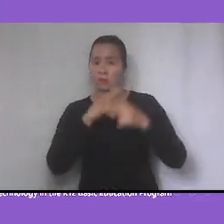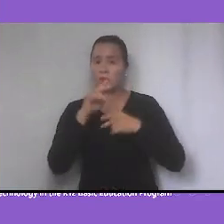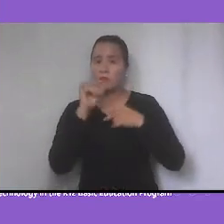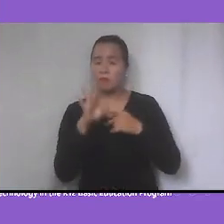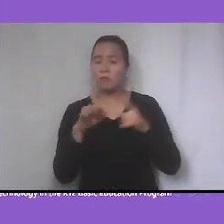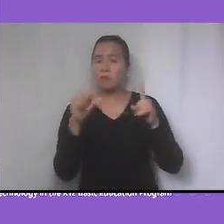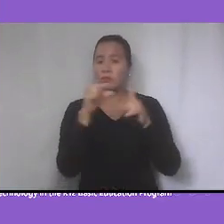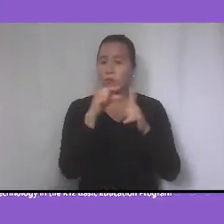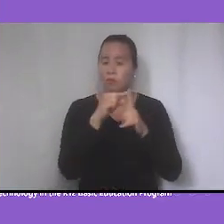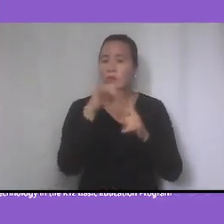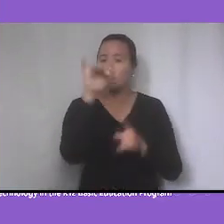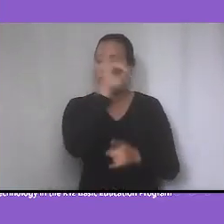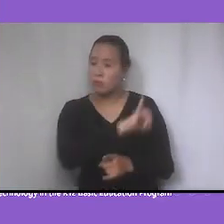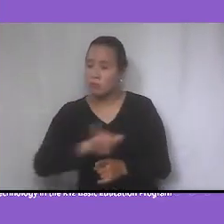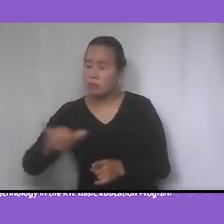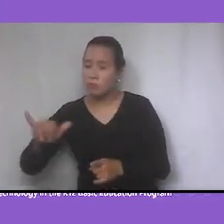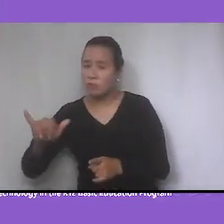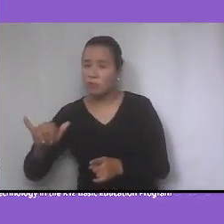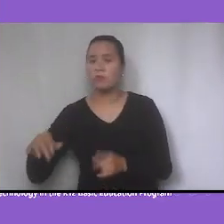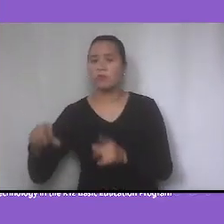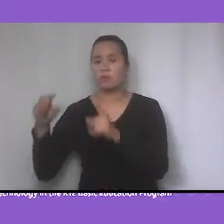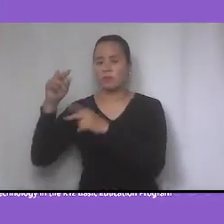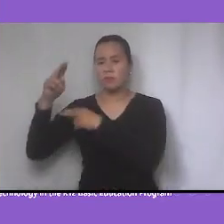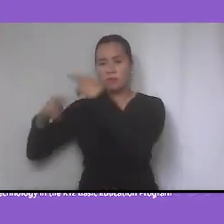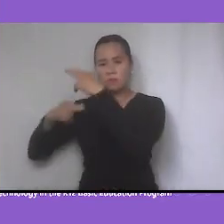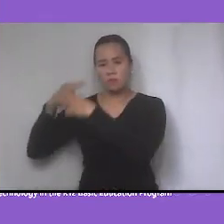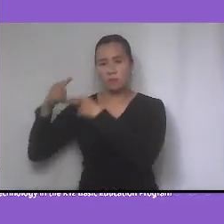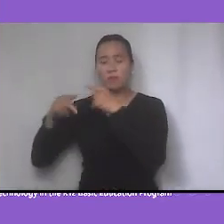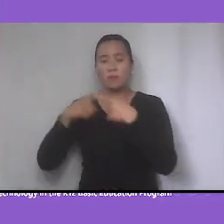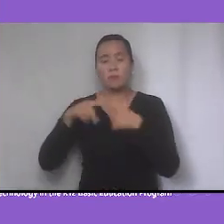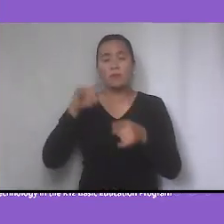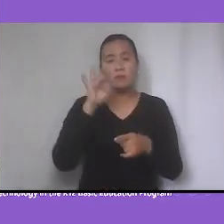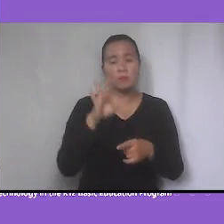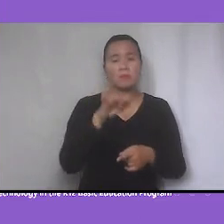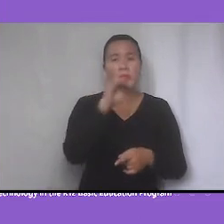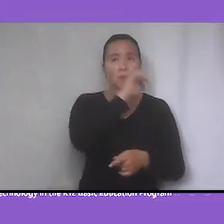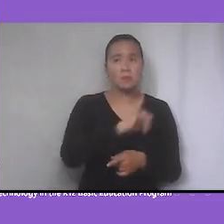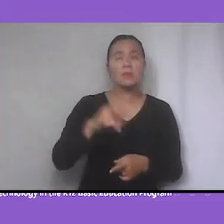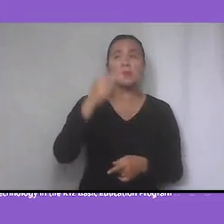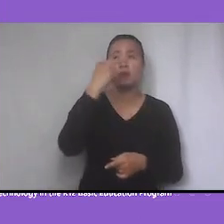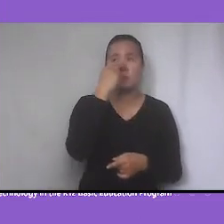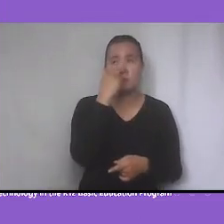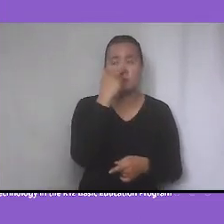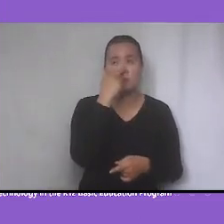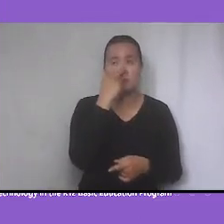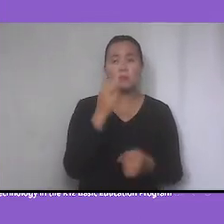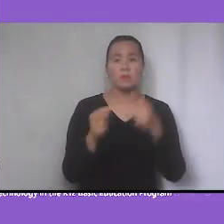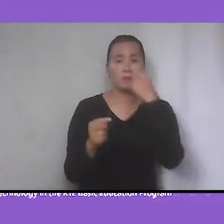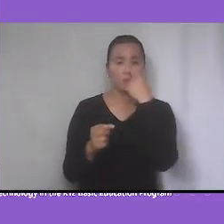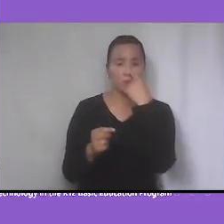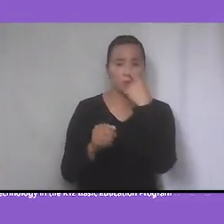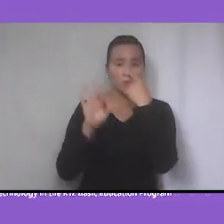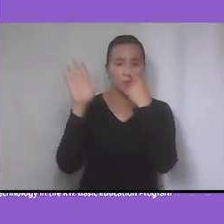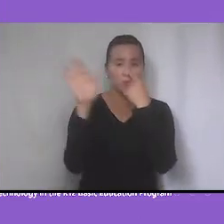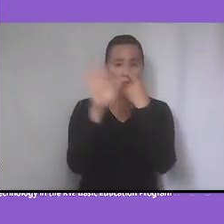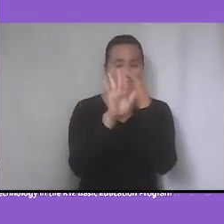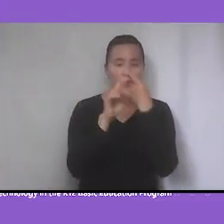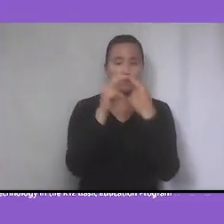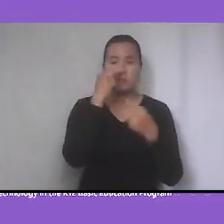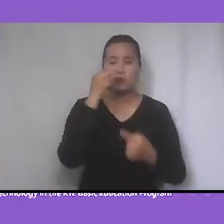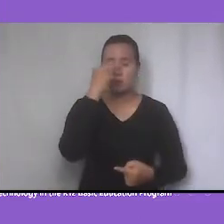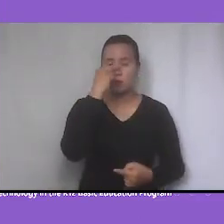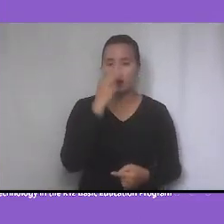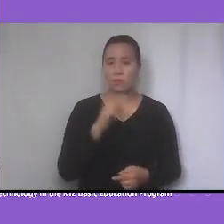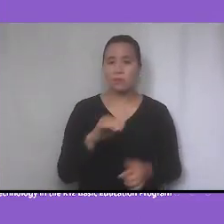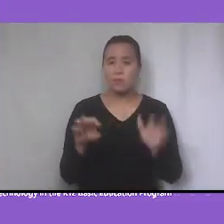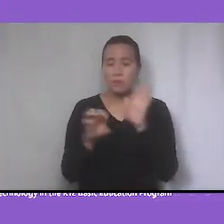katugma ng kamay. Pero kung katugma ng ilong, hawakan ang ilong. Pag tinignan natin ito, talong,